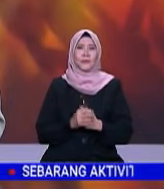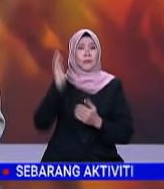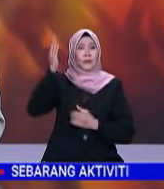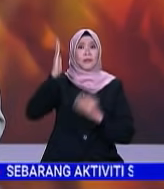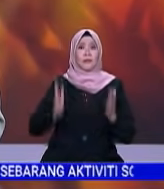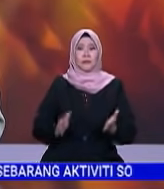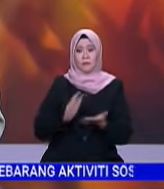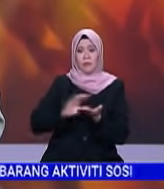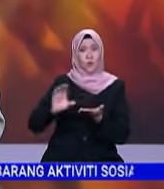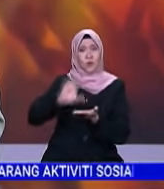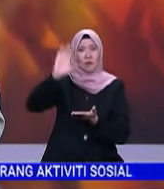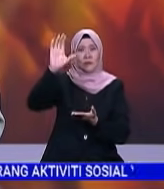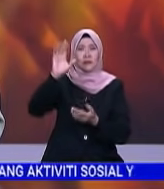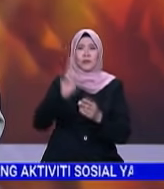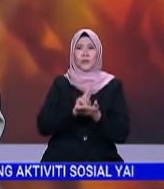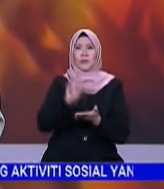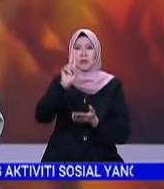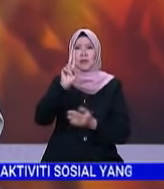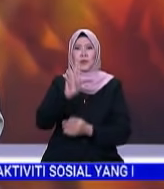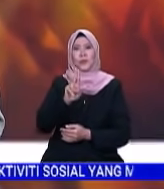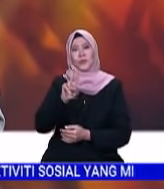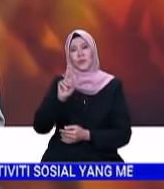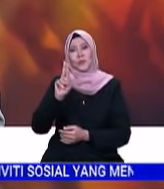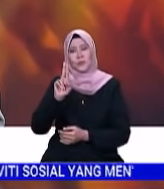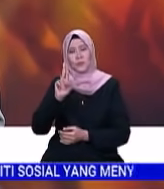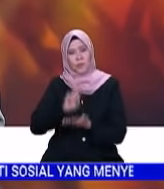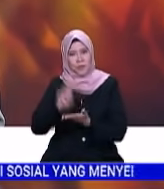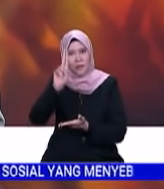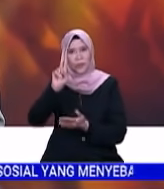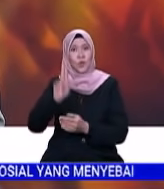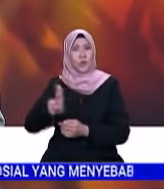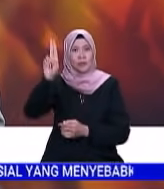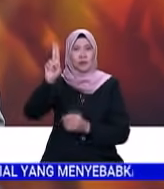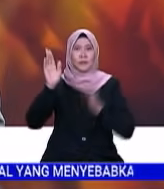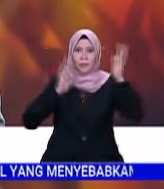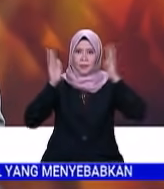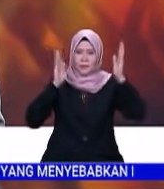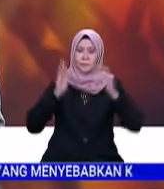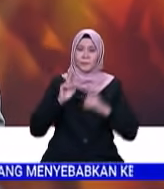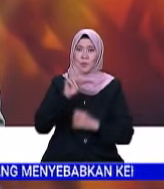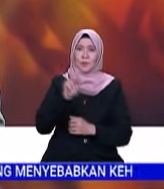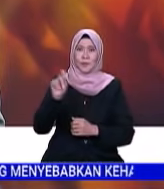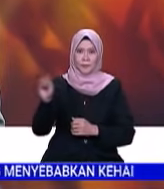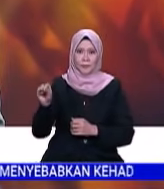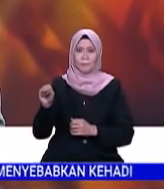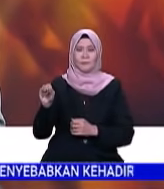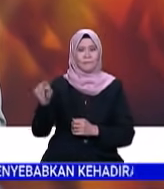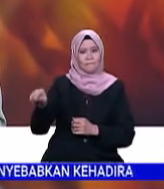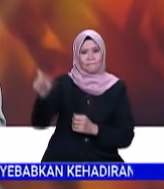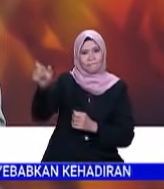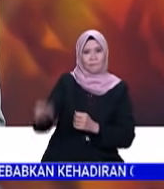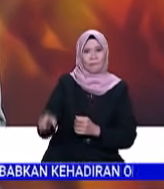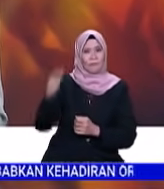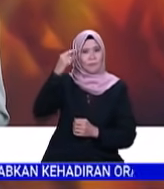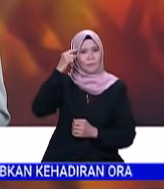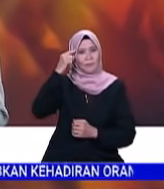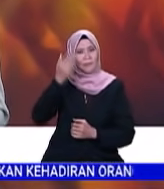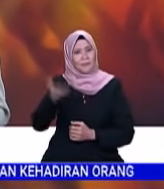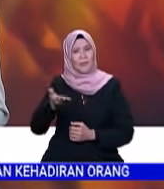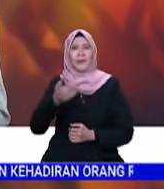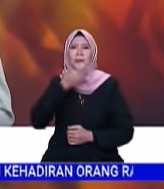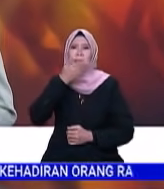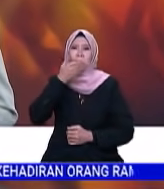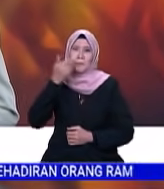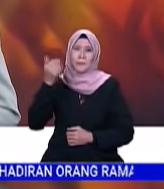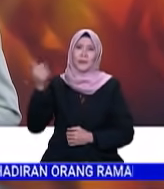Kerajaan dan Antarabangsa Universiti Utara Malaysia, Profesor Dr. Muhammad Azizuddin Muhammad Sani berpendapat adalah lebih